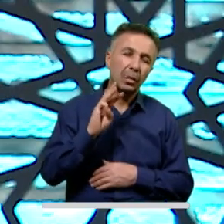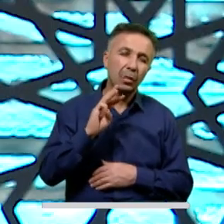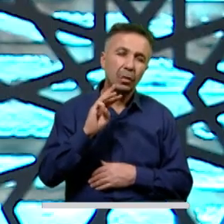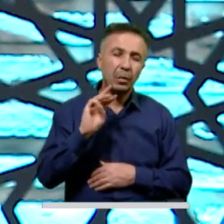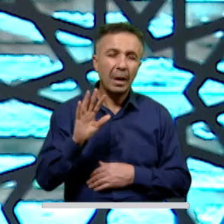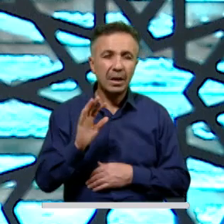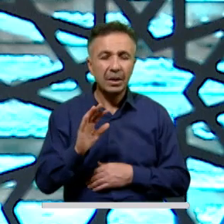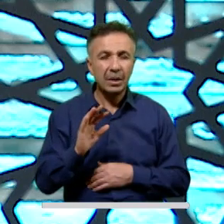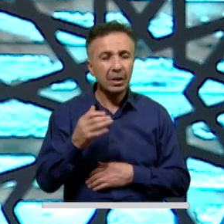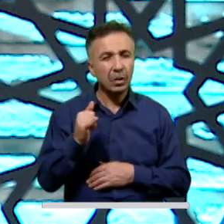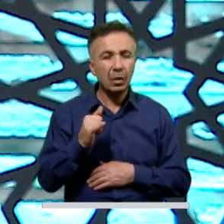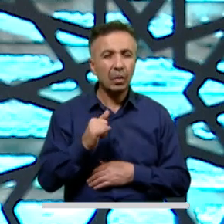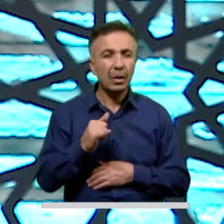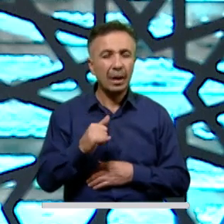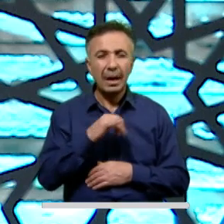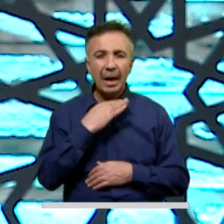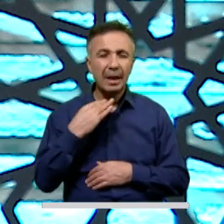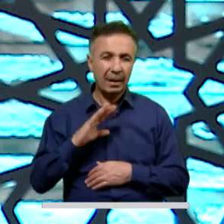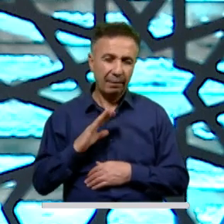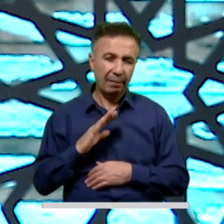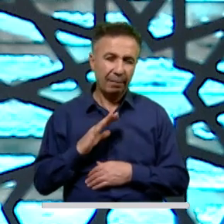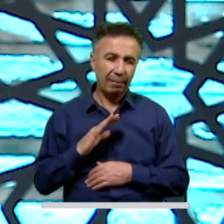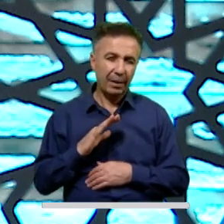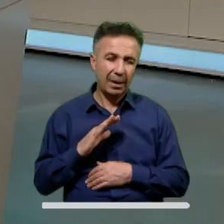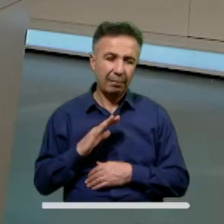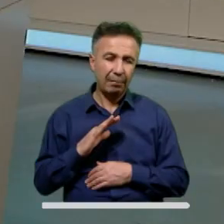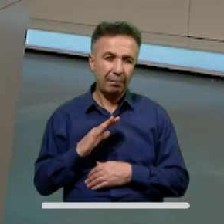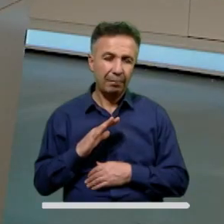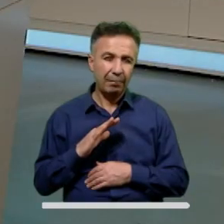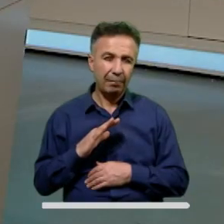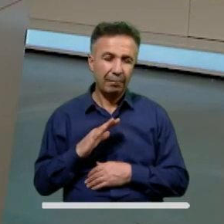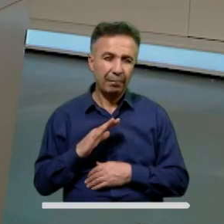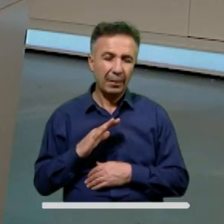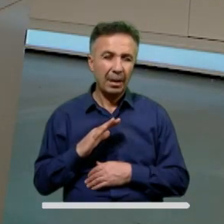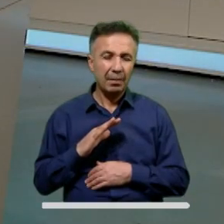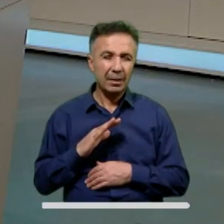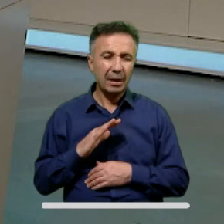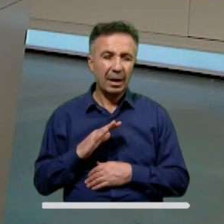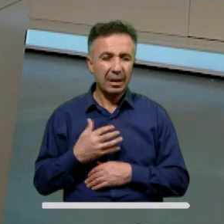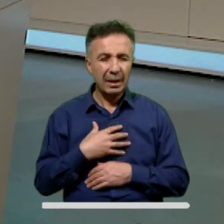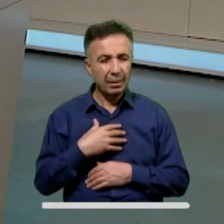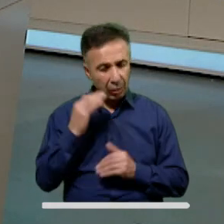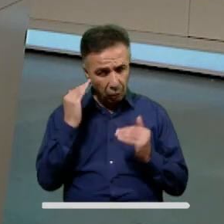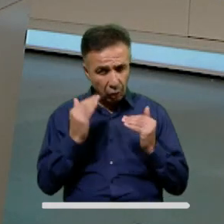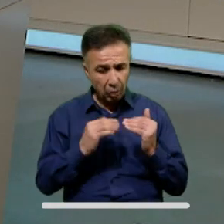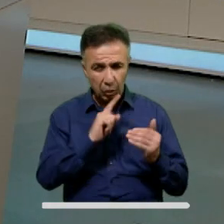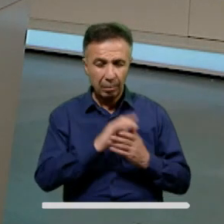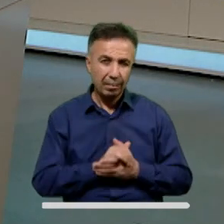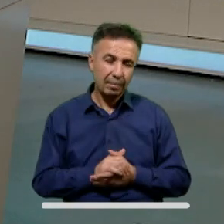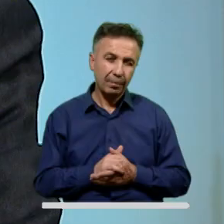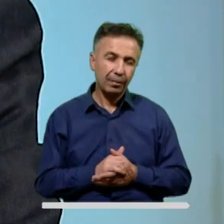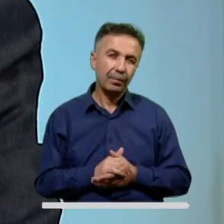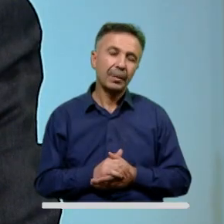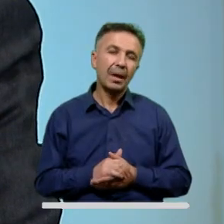arası bir et kalıyor. Bu kadar eti kendimize ayırmamız dinen sakıncalı mı demiş? Ya sakıncalı olmaz. Resulullah Aleyhisselam'ın ölçüsü